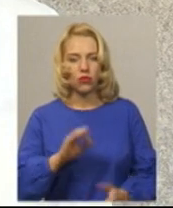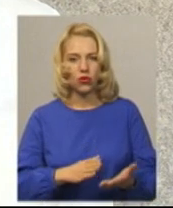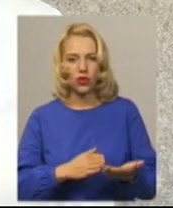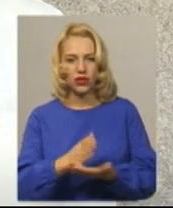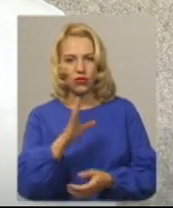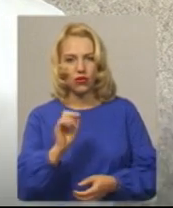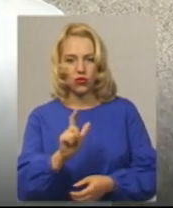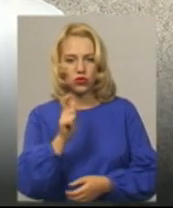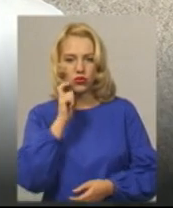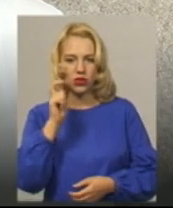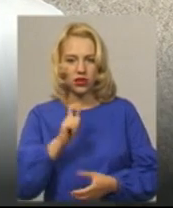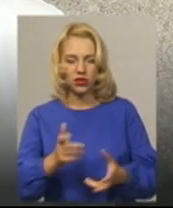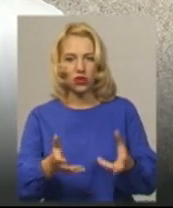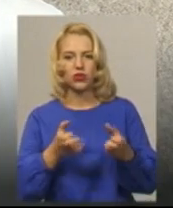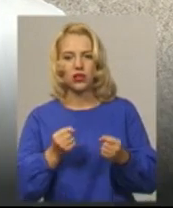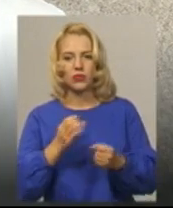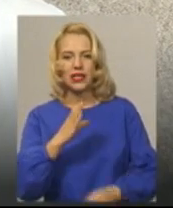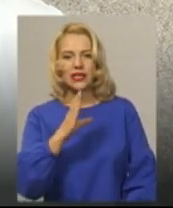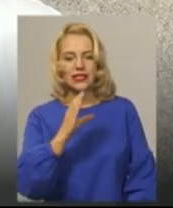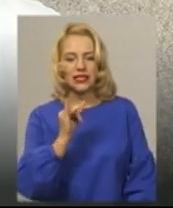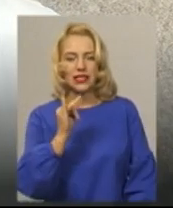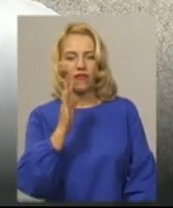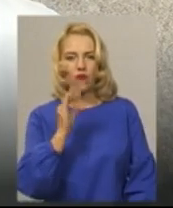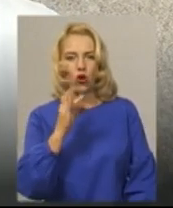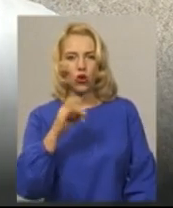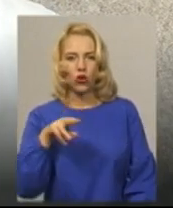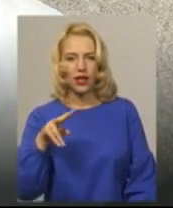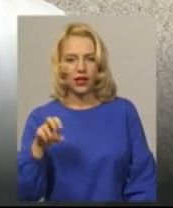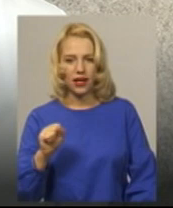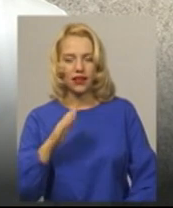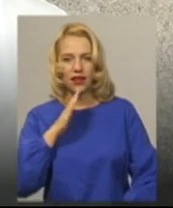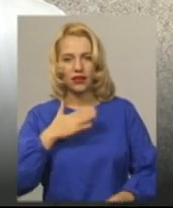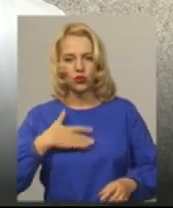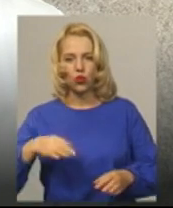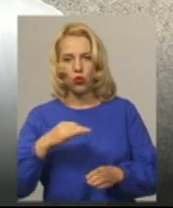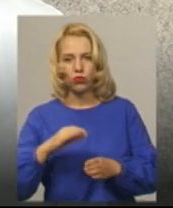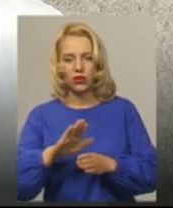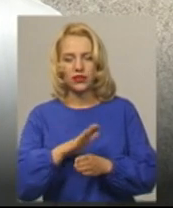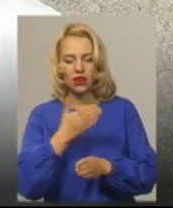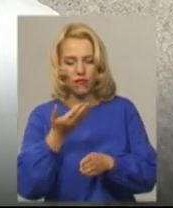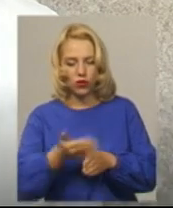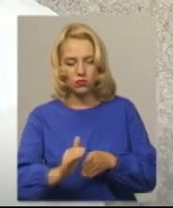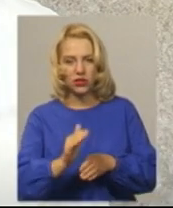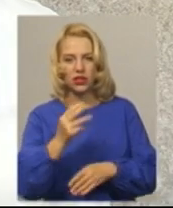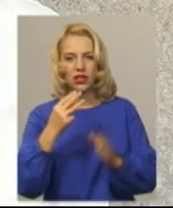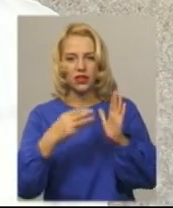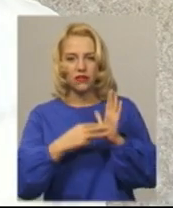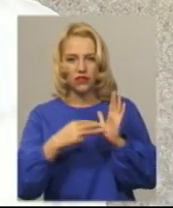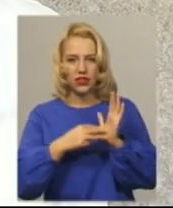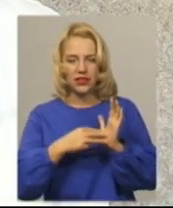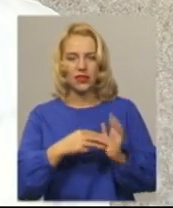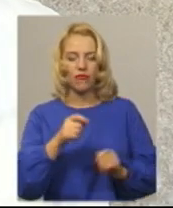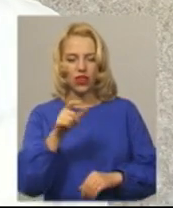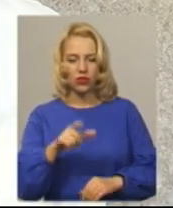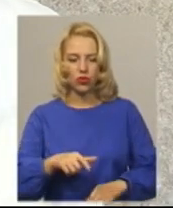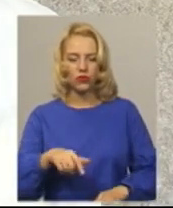ВОЗ Україна отримувала сиворотку і на нашу область розподілили 8 флаконів антитоксина